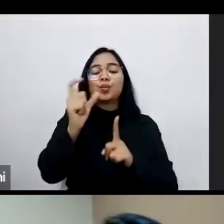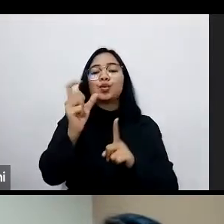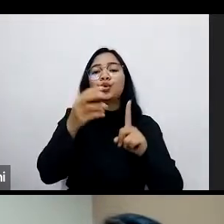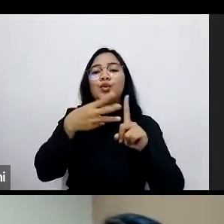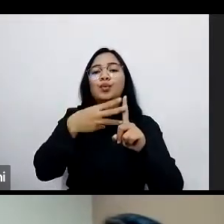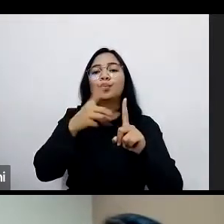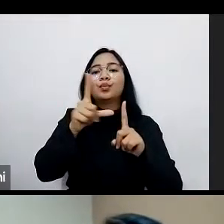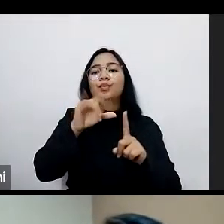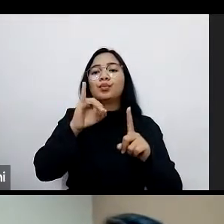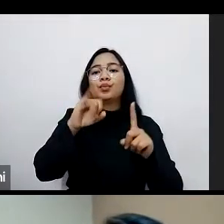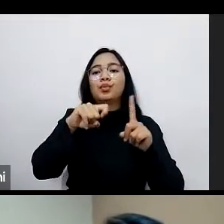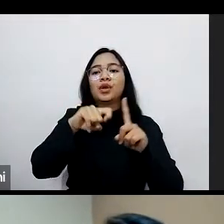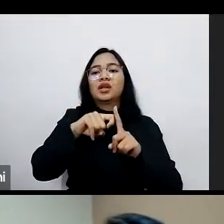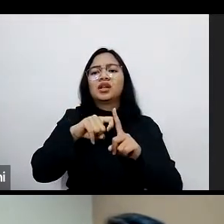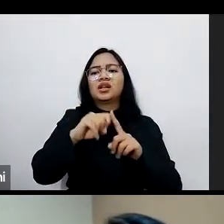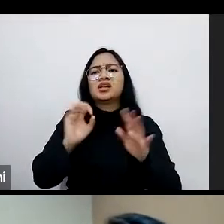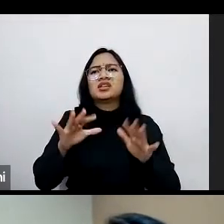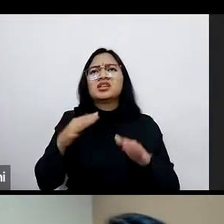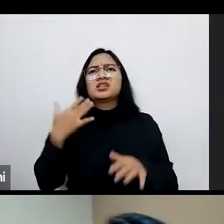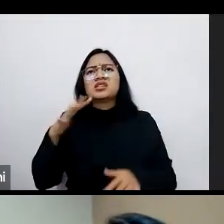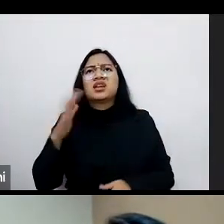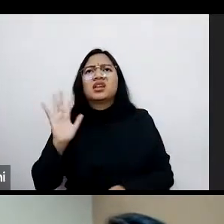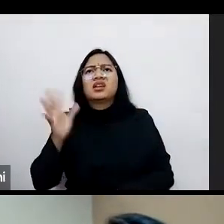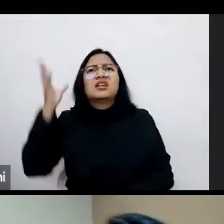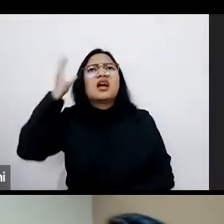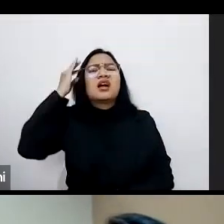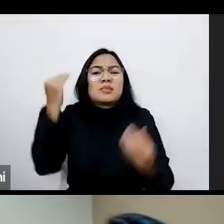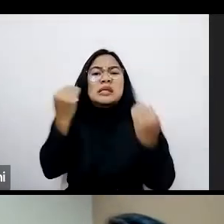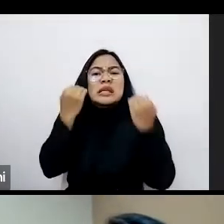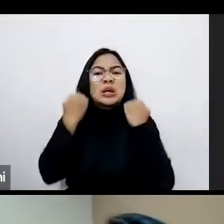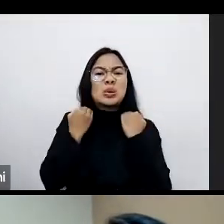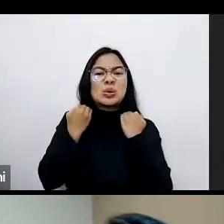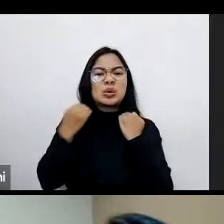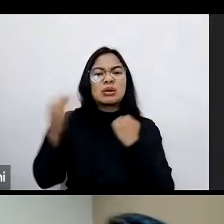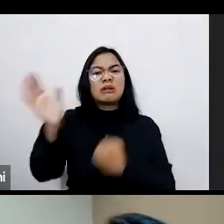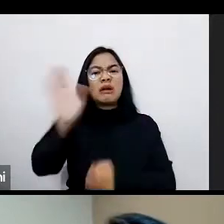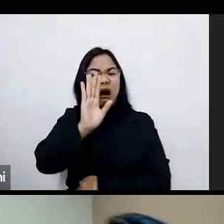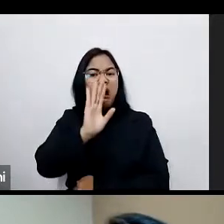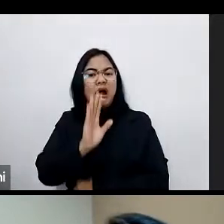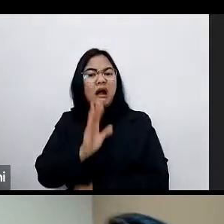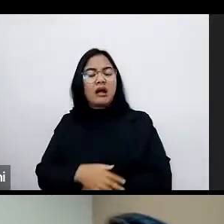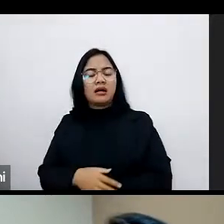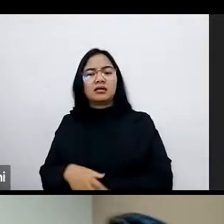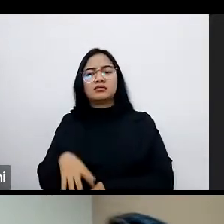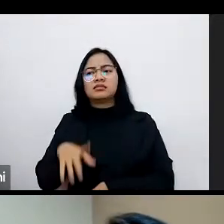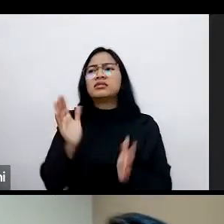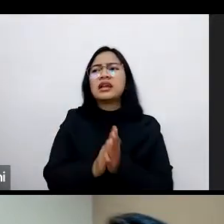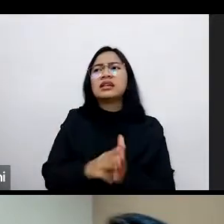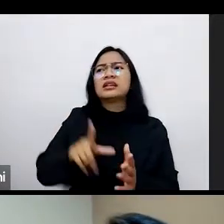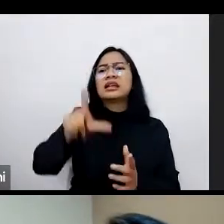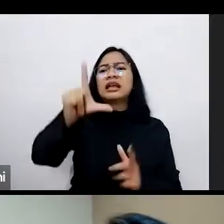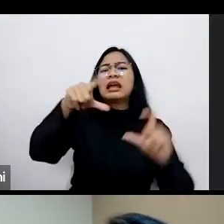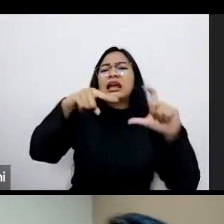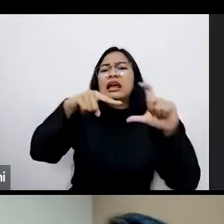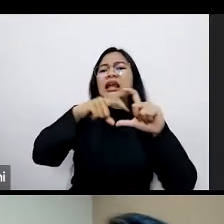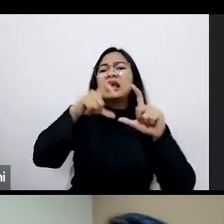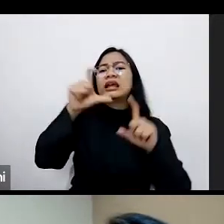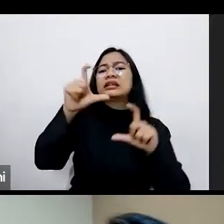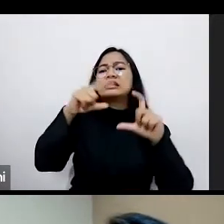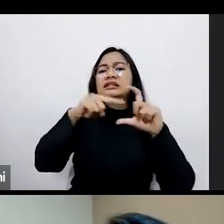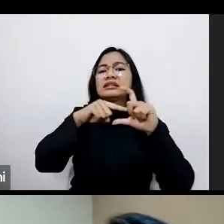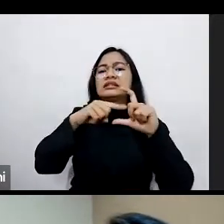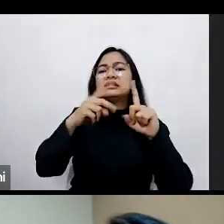dan bahkan sebagaimana yang terjadi di media sosial, dia dilecehkan dan bahkan diserang. Dan ini dialami